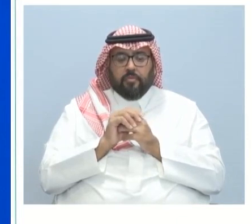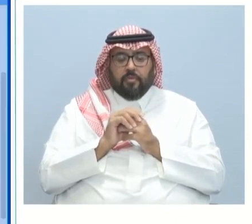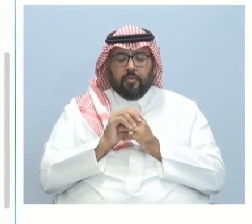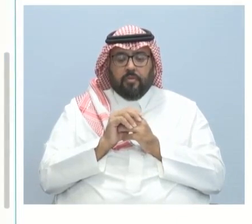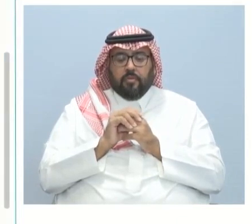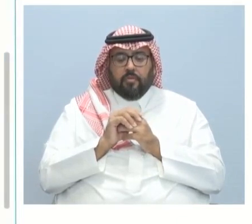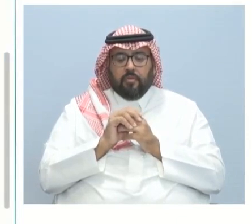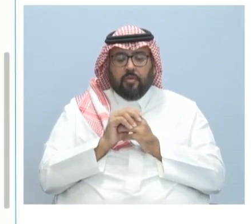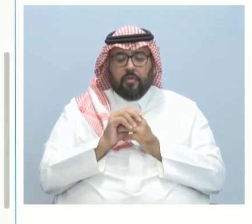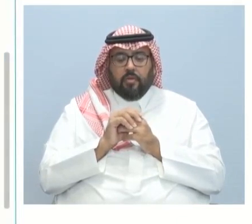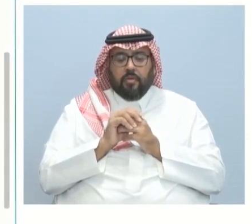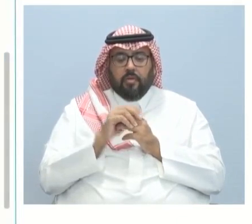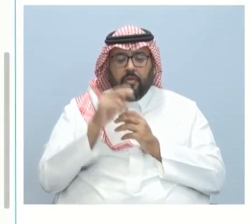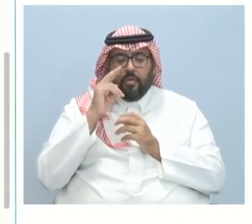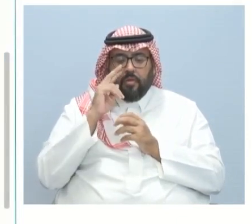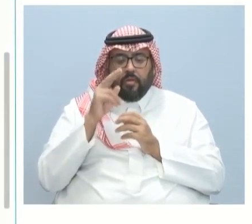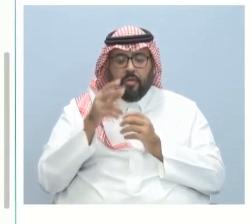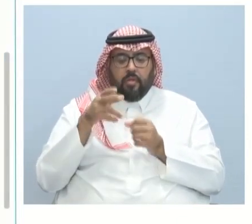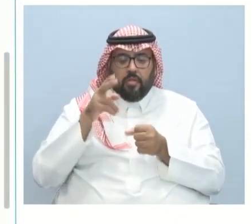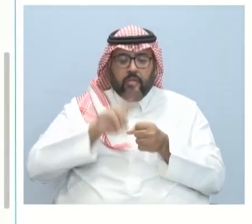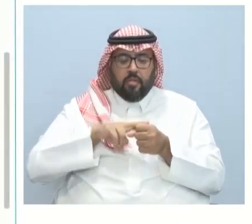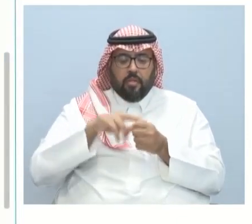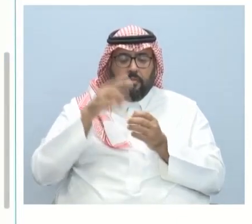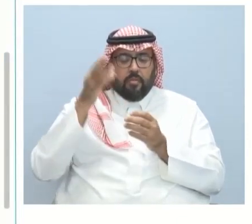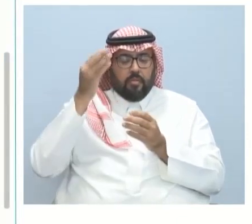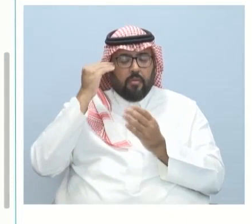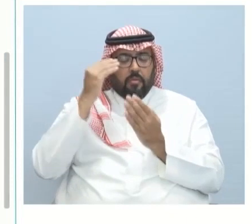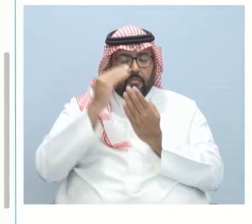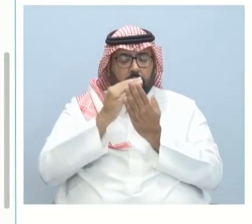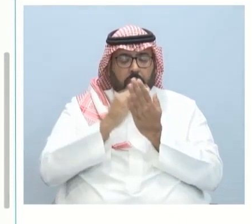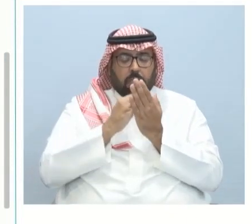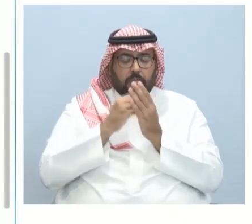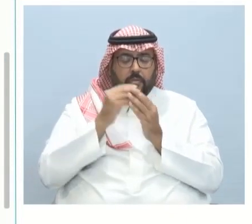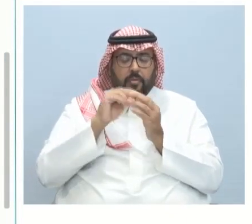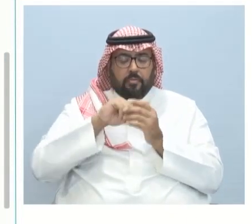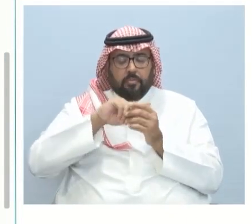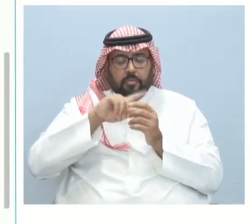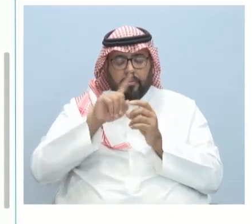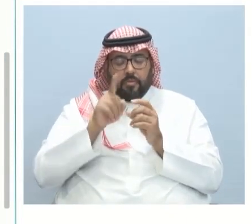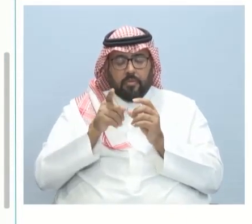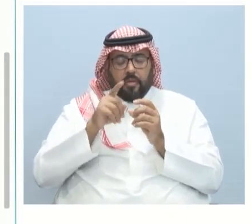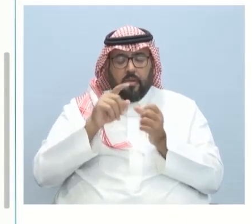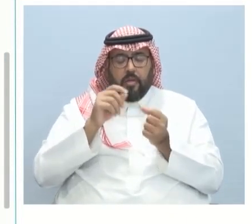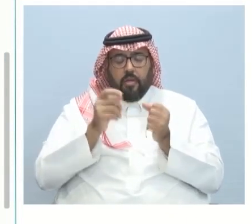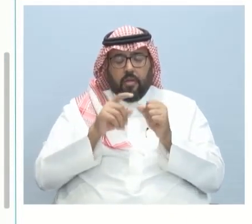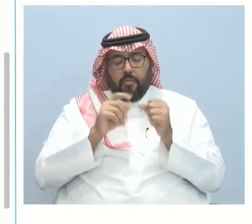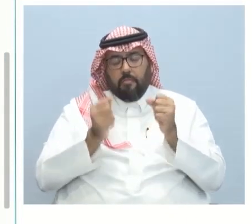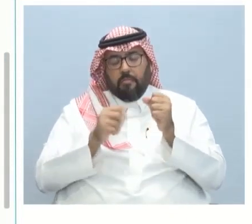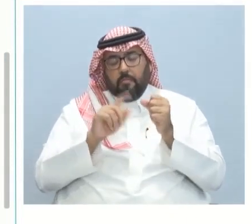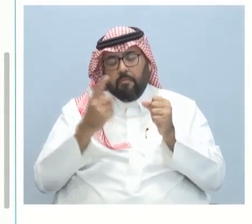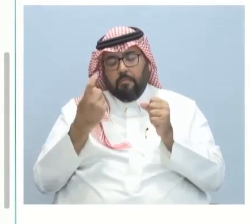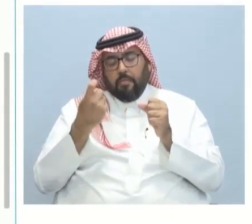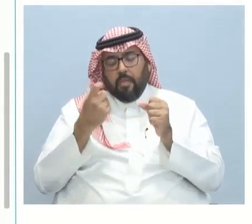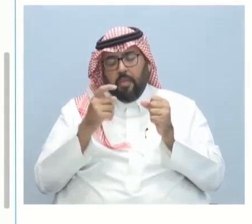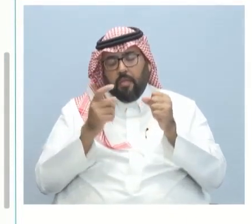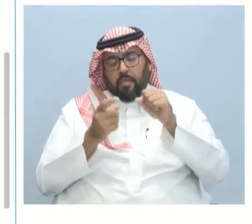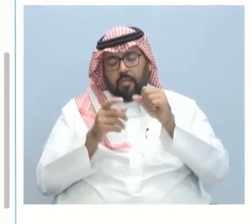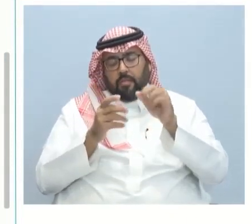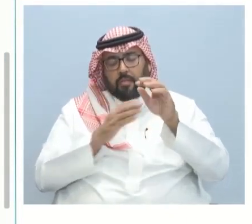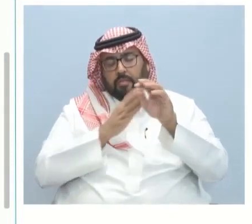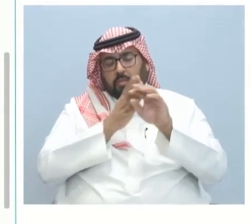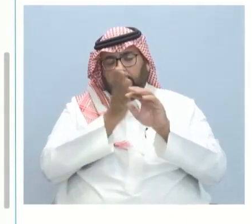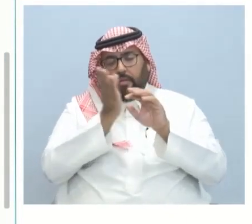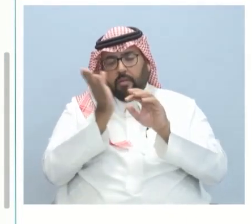ذلك نلاحظ التعليمات البرم سرعه القياده الى 100 وسرعه الانعطاف ايضا الى 100 في الدائره الاولى اللون